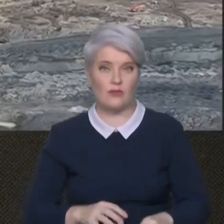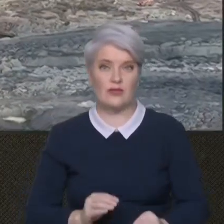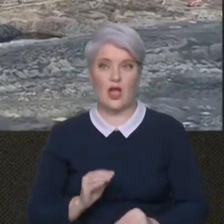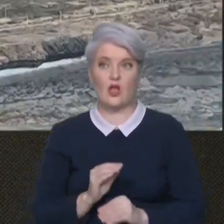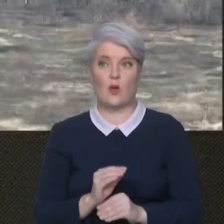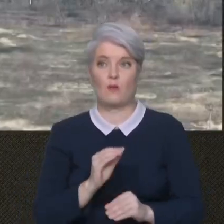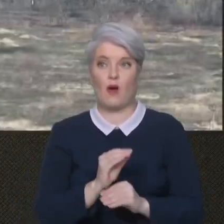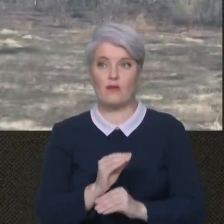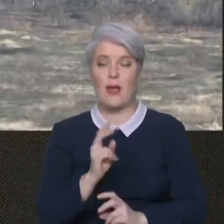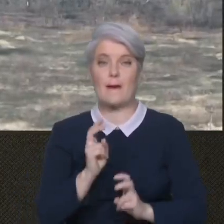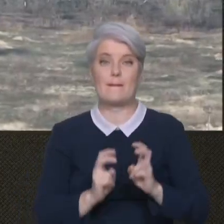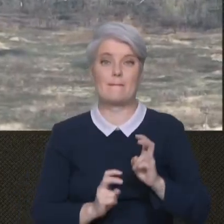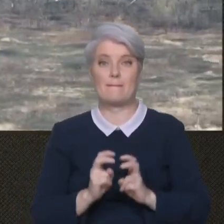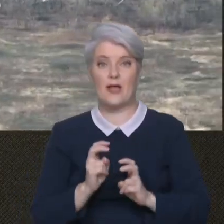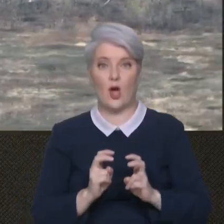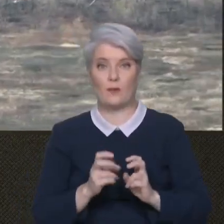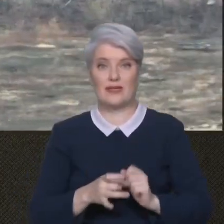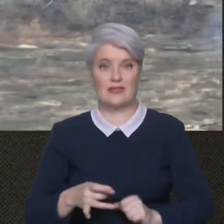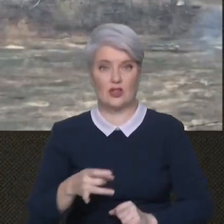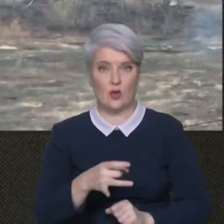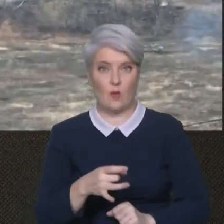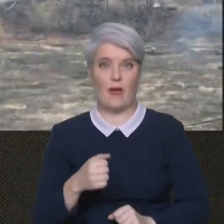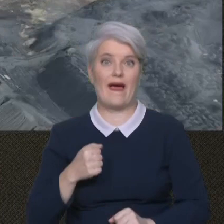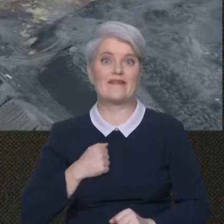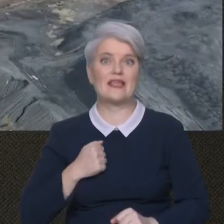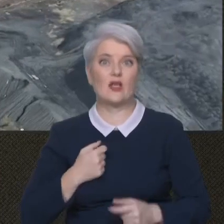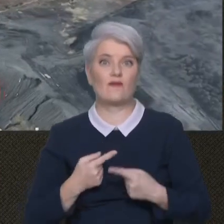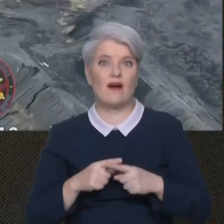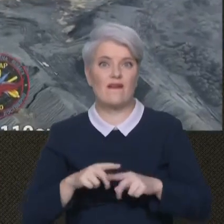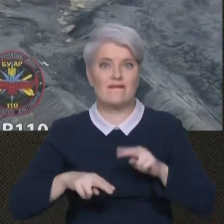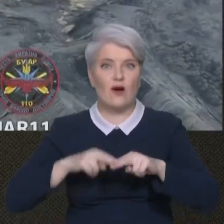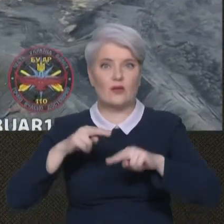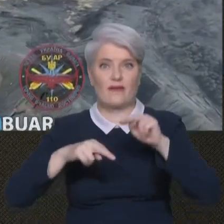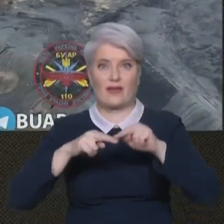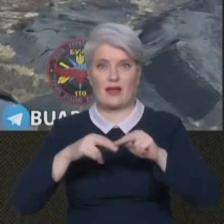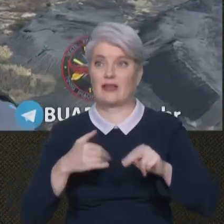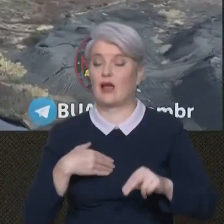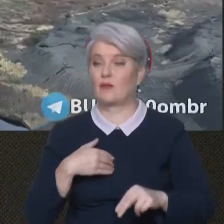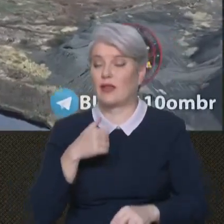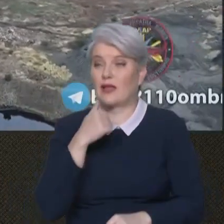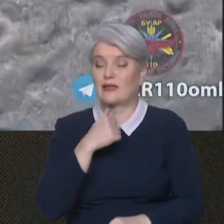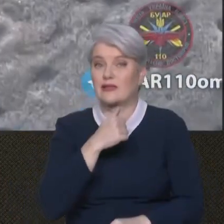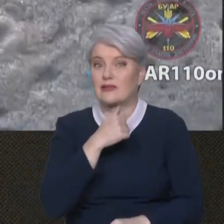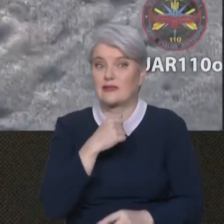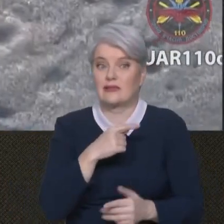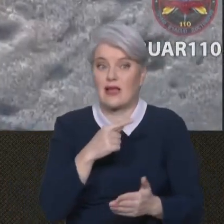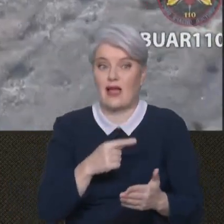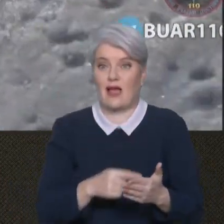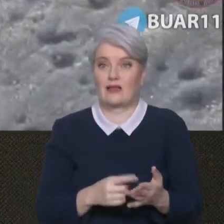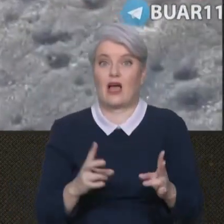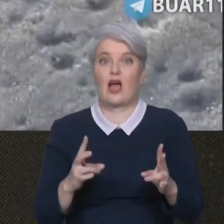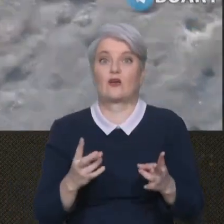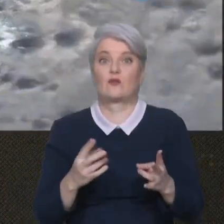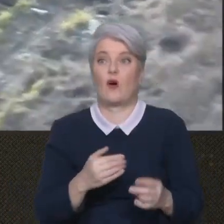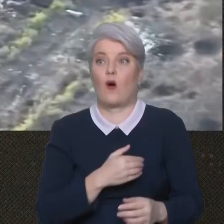доповнювали промзону саме військовою фортифікацією. Тому для мене, до речі, якраз от можна сказати загадка Герасимова, чому вони вирішили бити